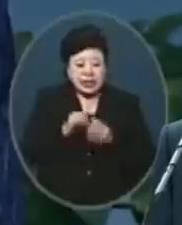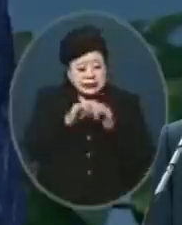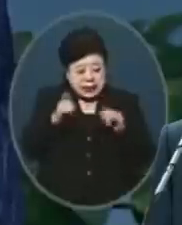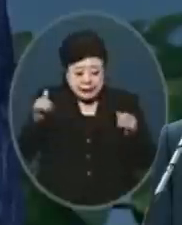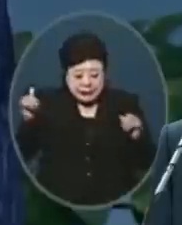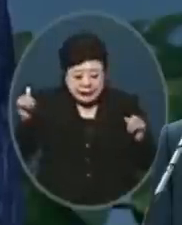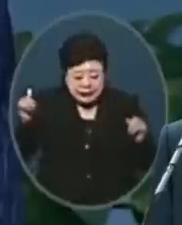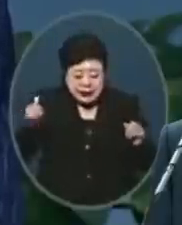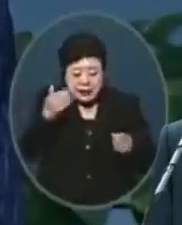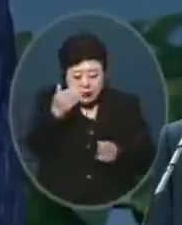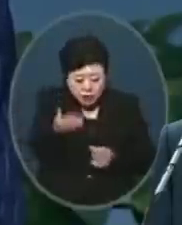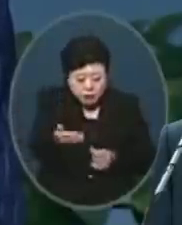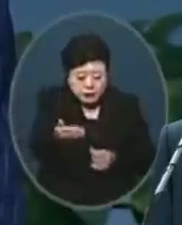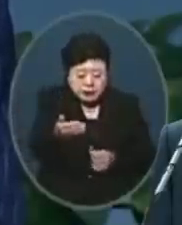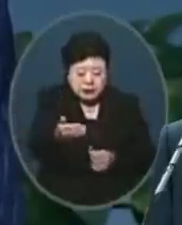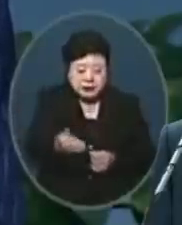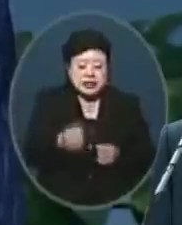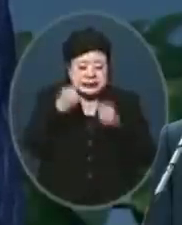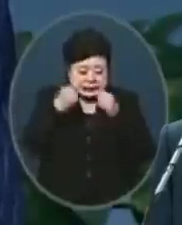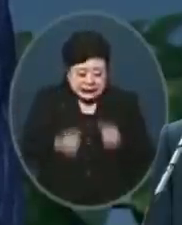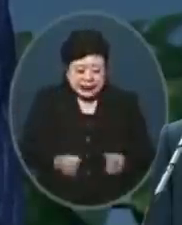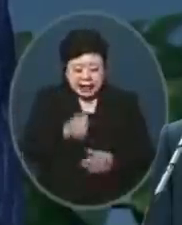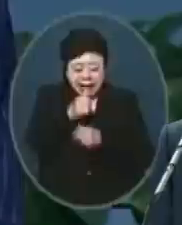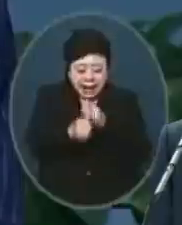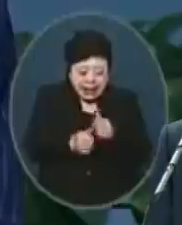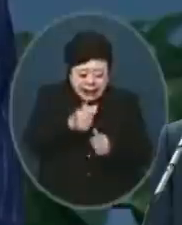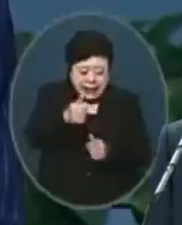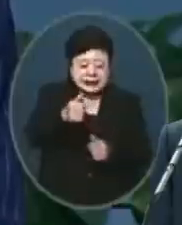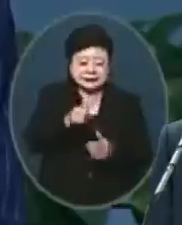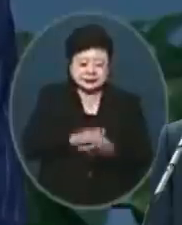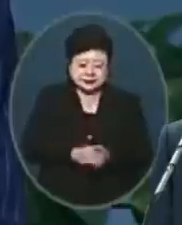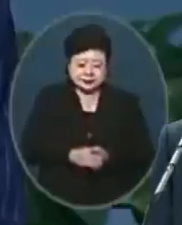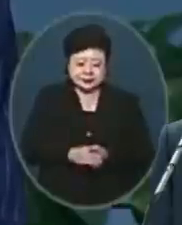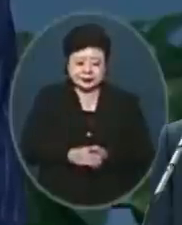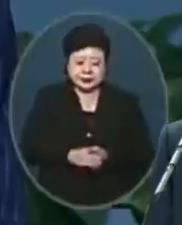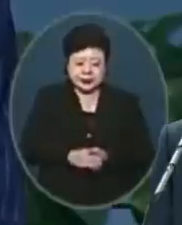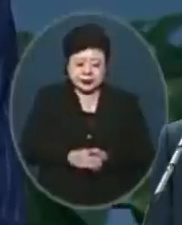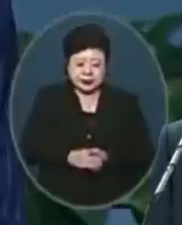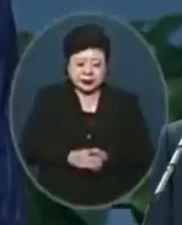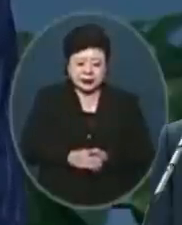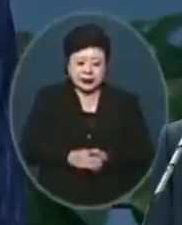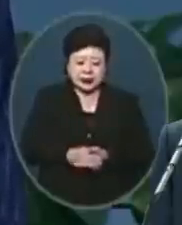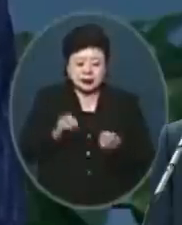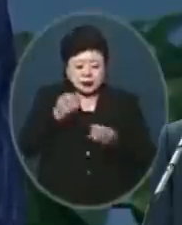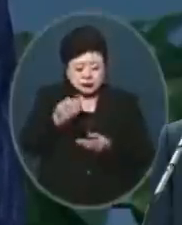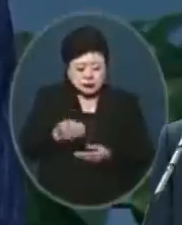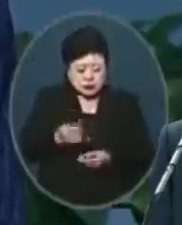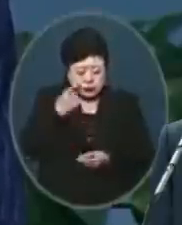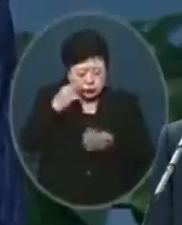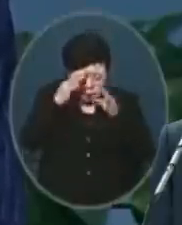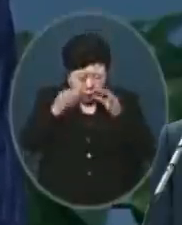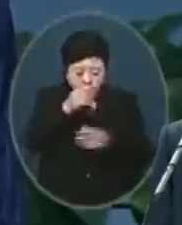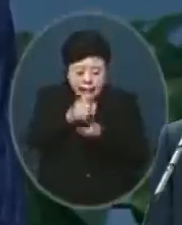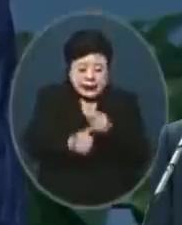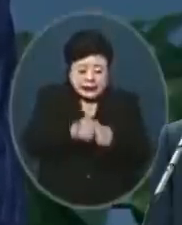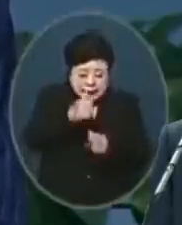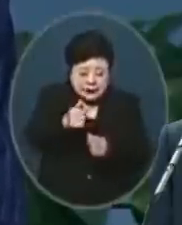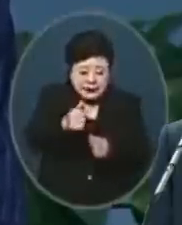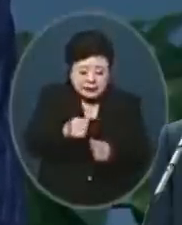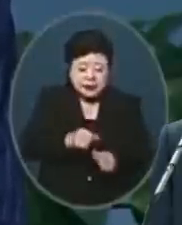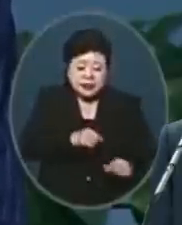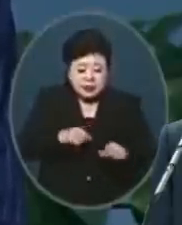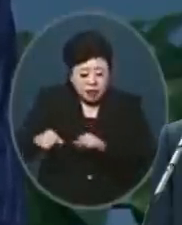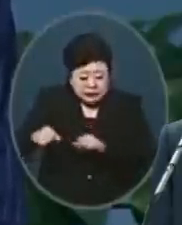사람들이 여러분이 살아서 하나님과 동행하는 것을 눈으로 보고 하나님의